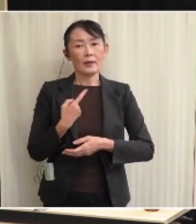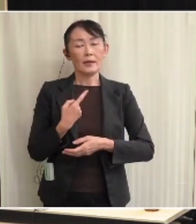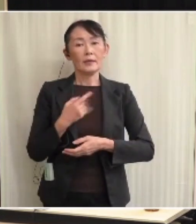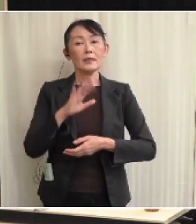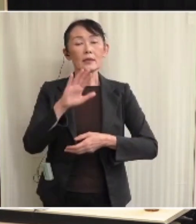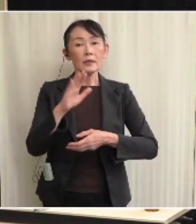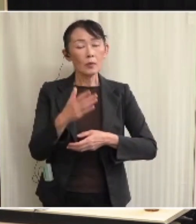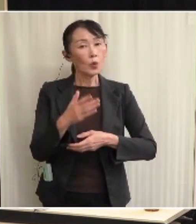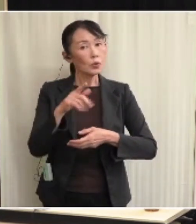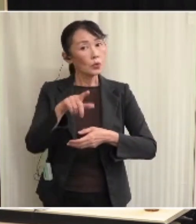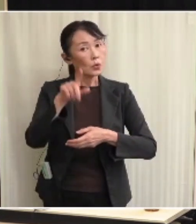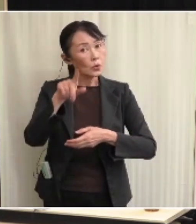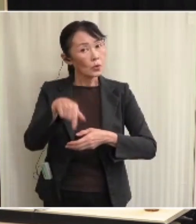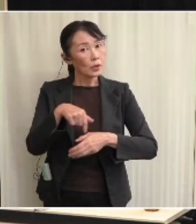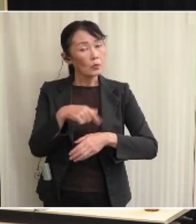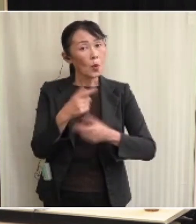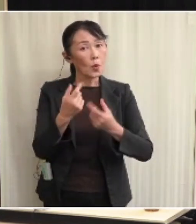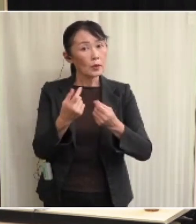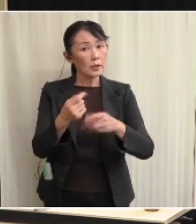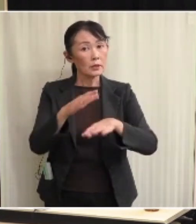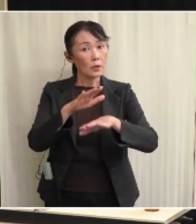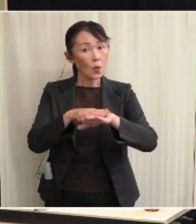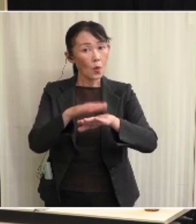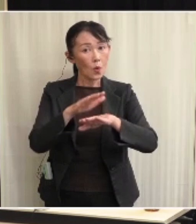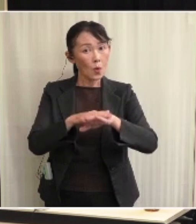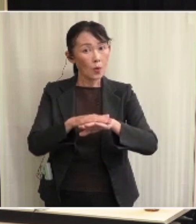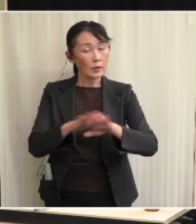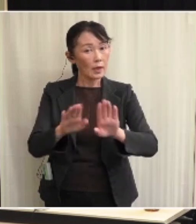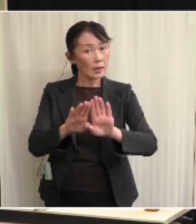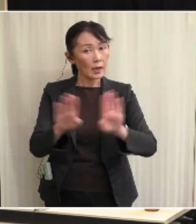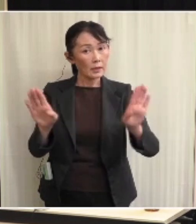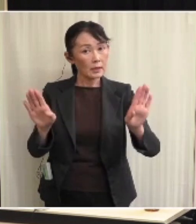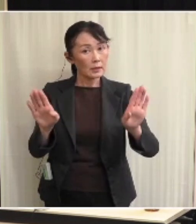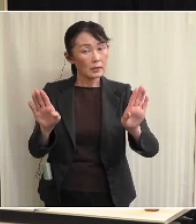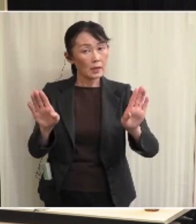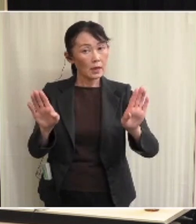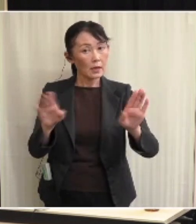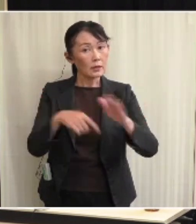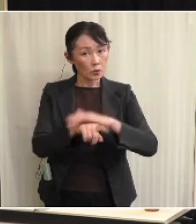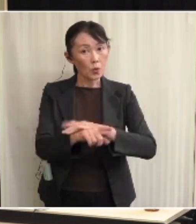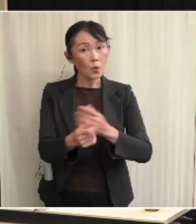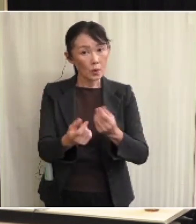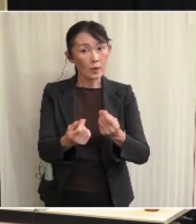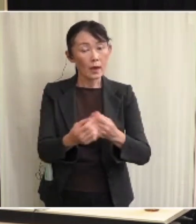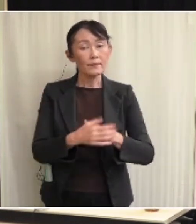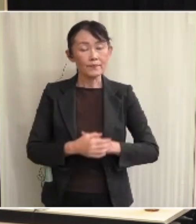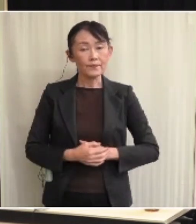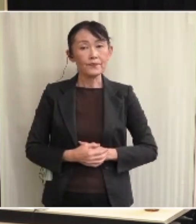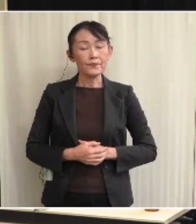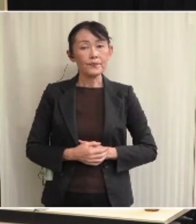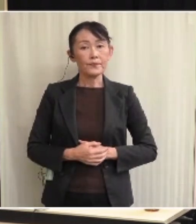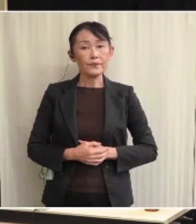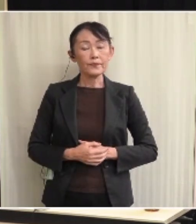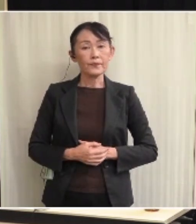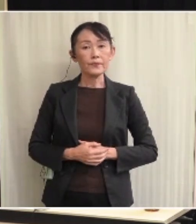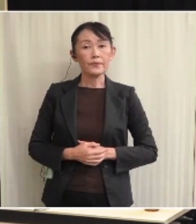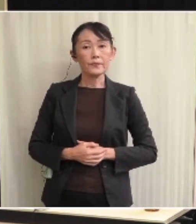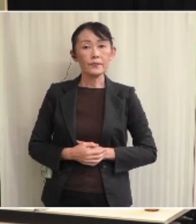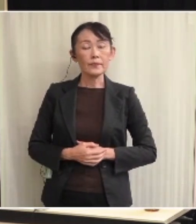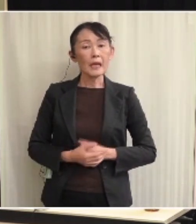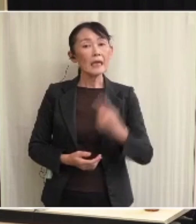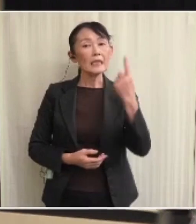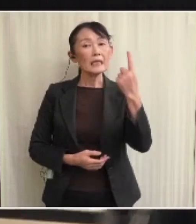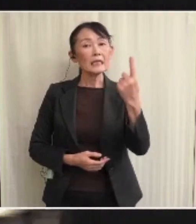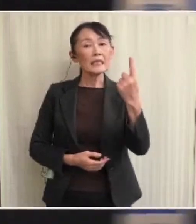も同様の形で開催をしたっていうことですか。 グランモールで一箇